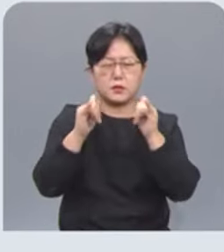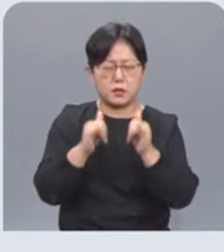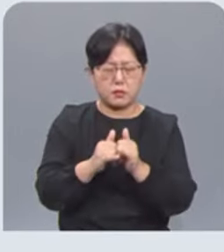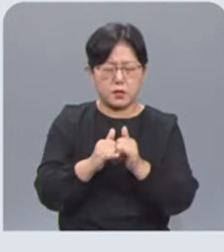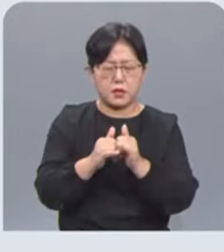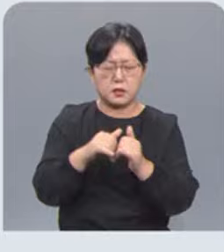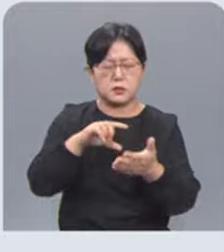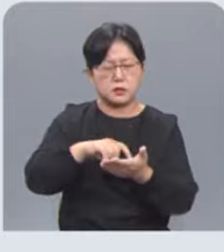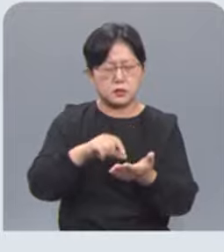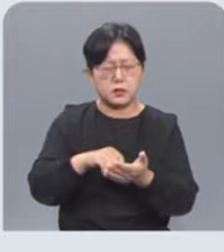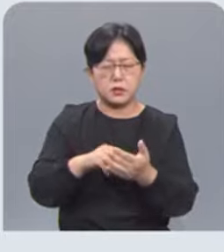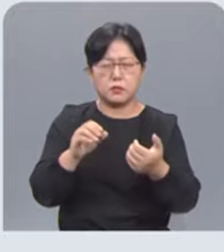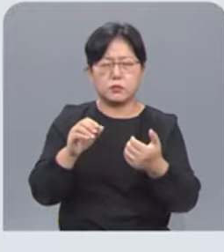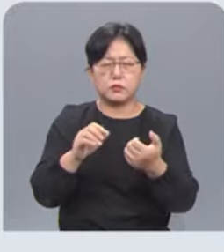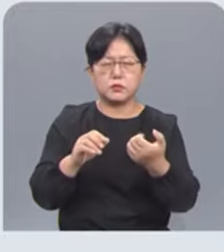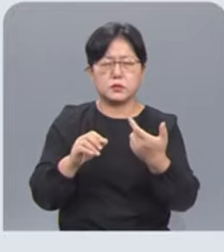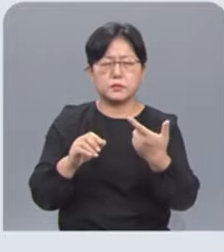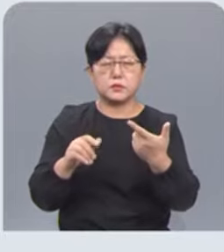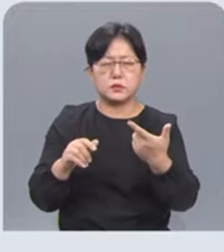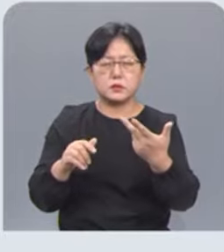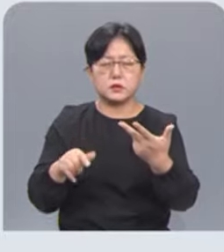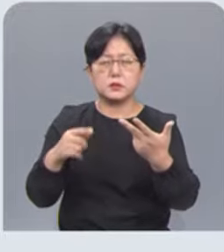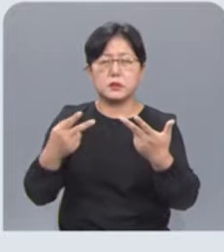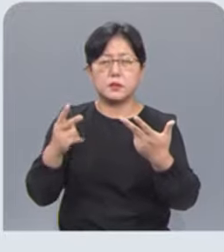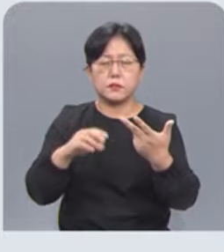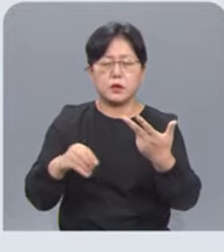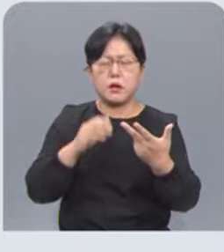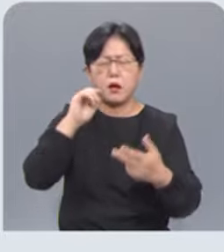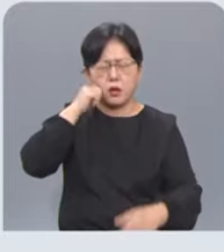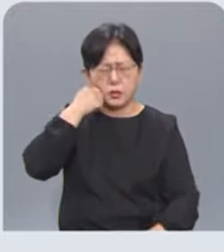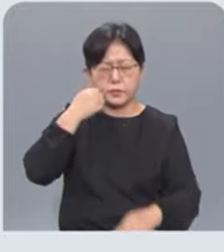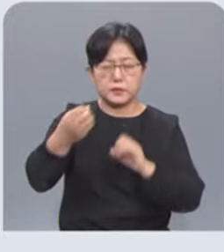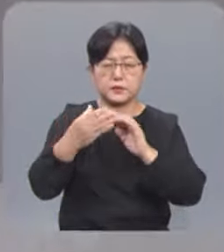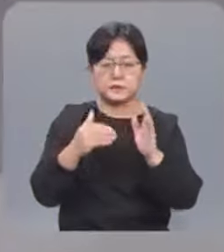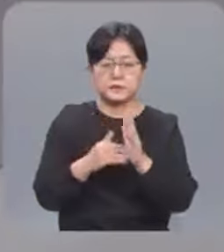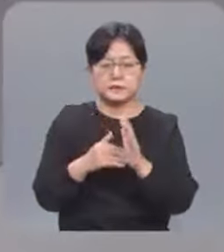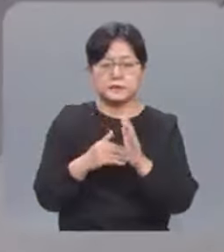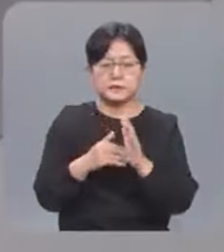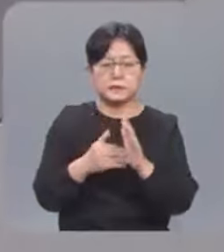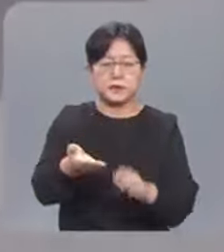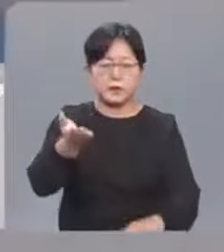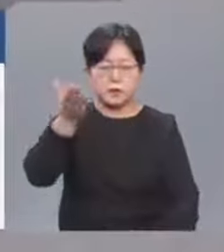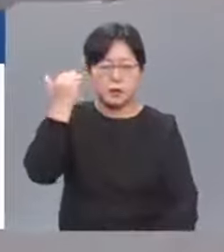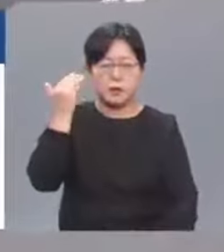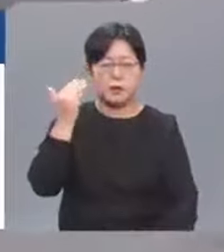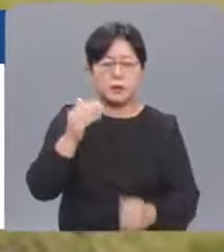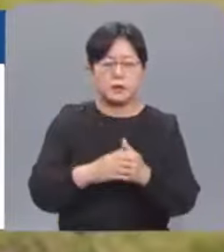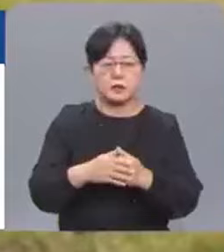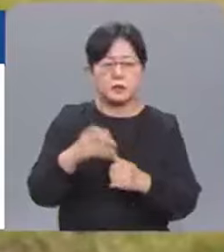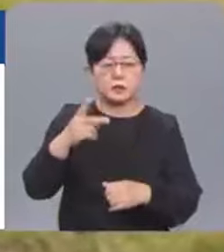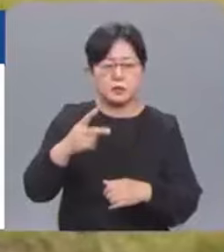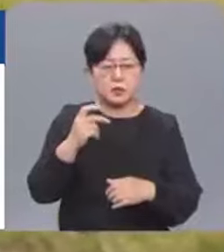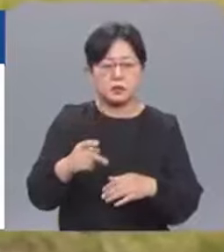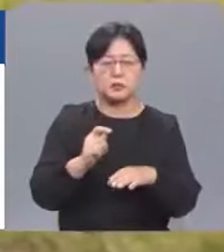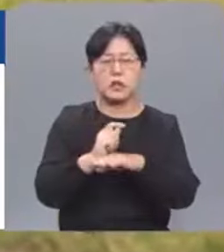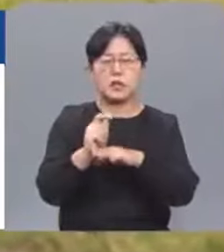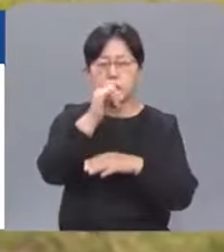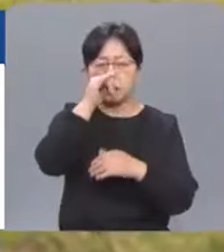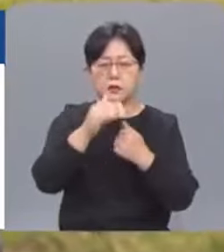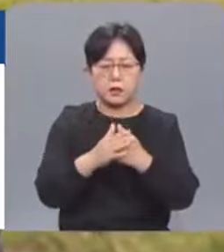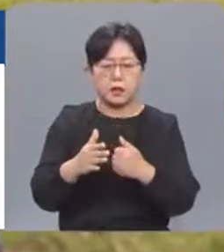질문에도 절반이 넘는 67.2%가 어렵다고 답했습니다. 예전에는 흔히 막 이렇게 지나다니고